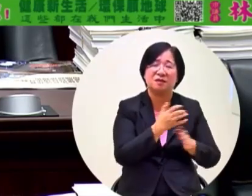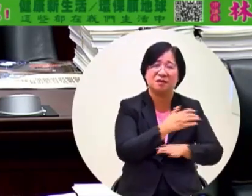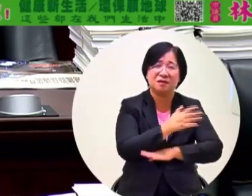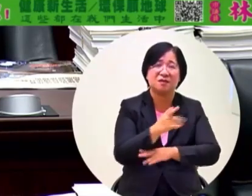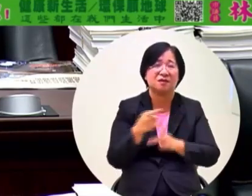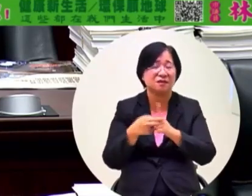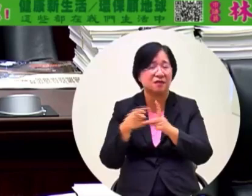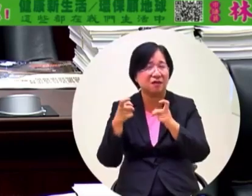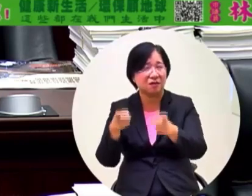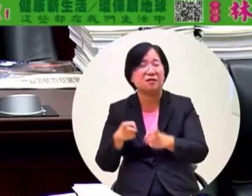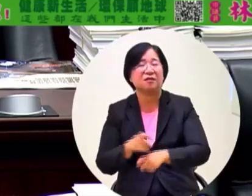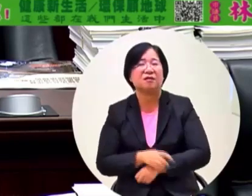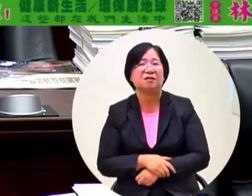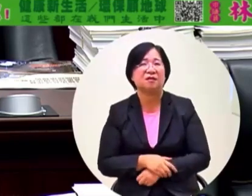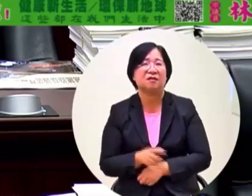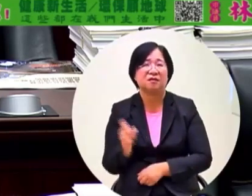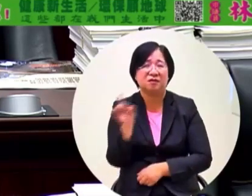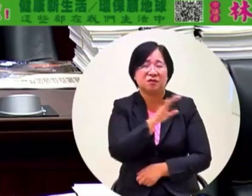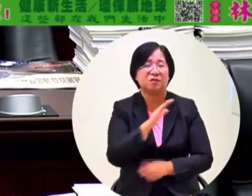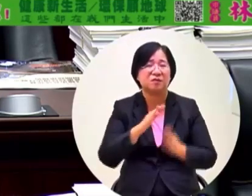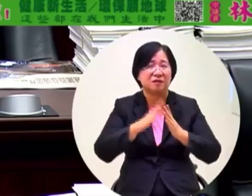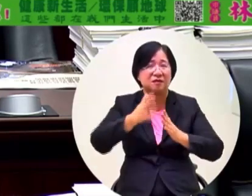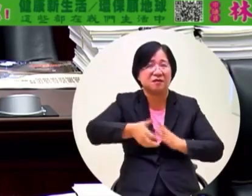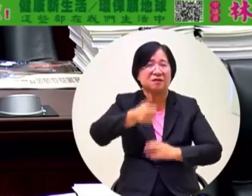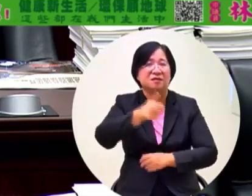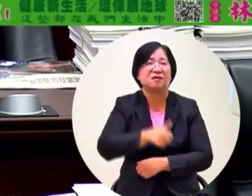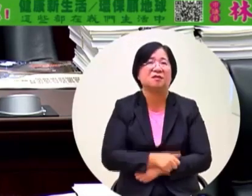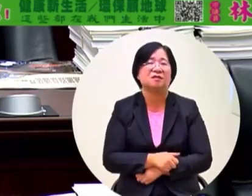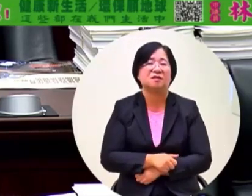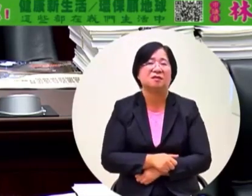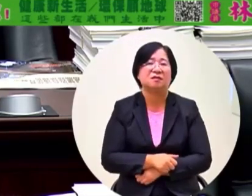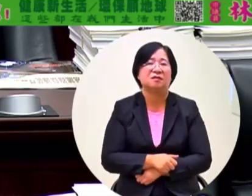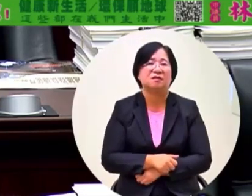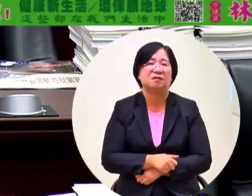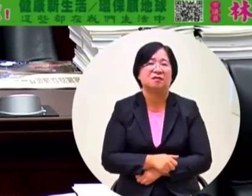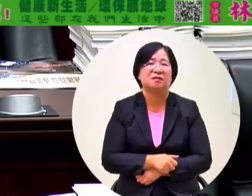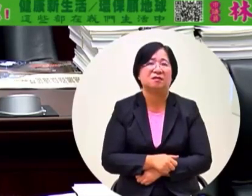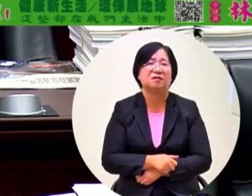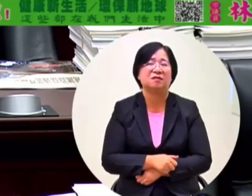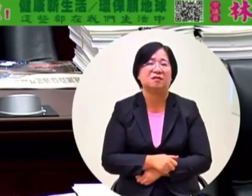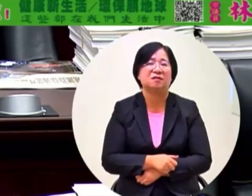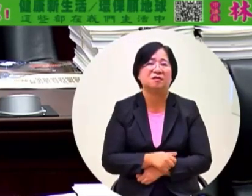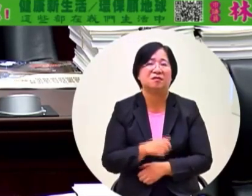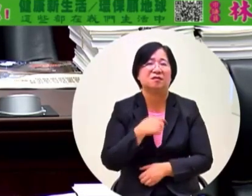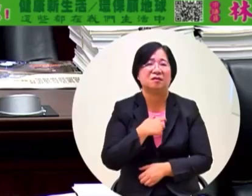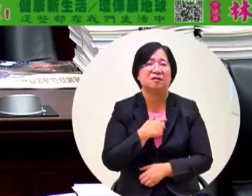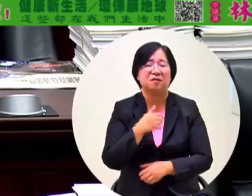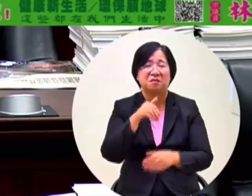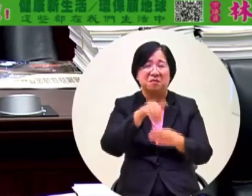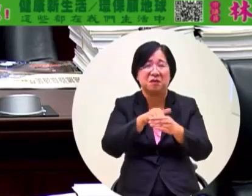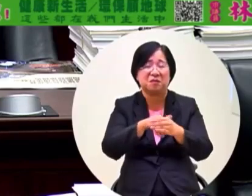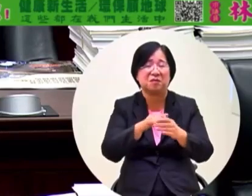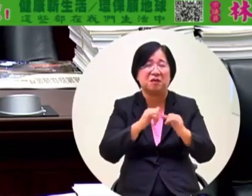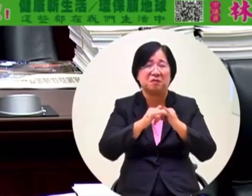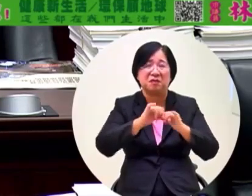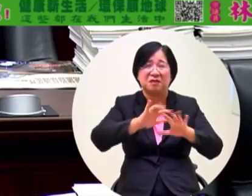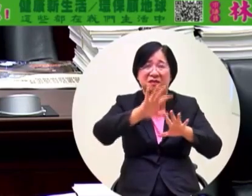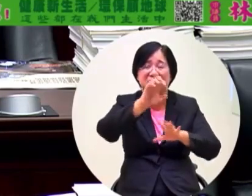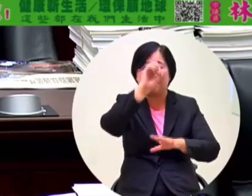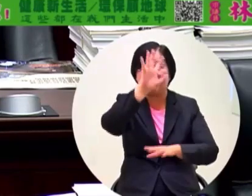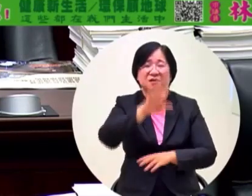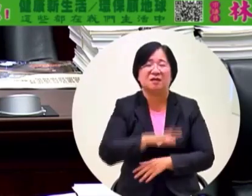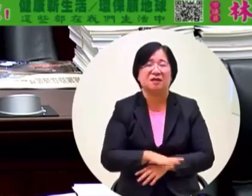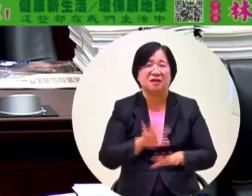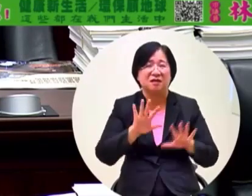没有的，市长一定都是民进党比较多，票数最多。但是这一次是破天荒